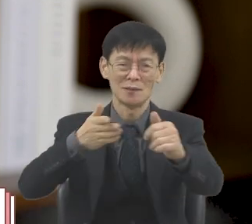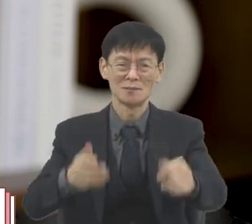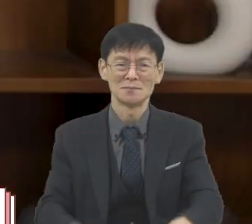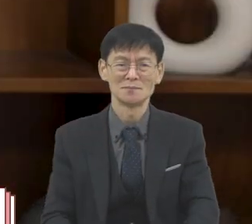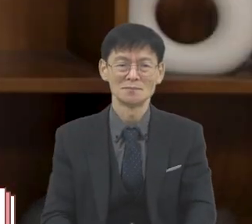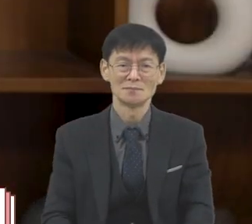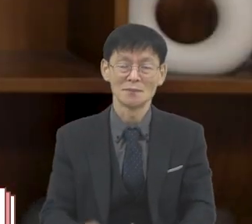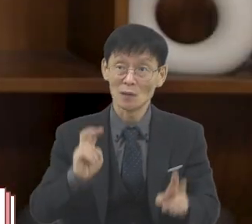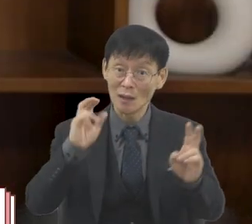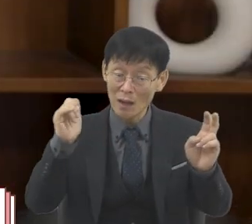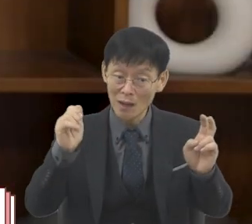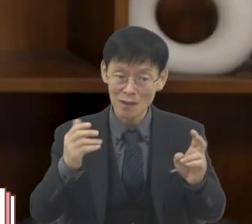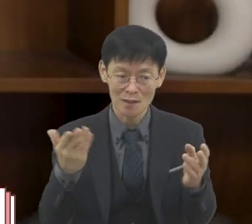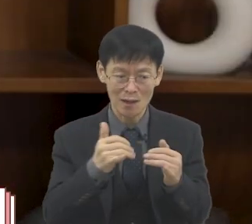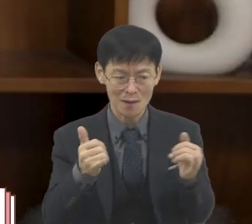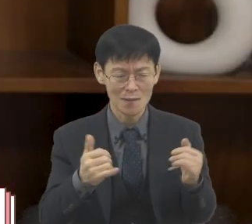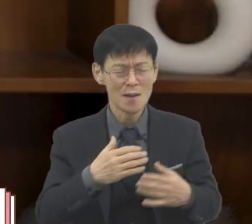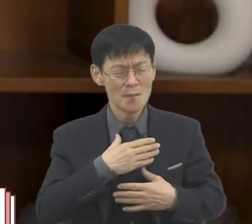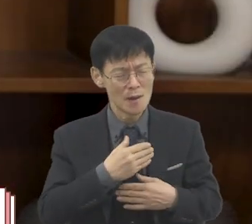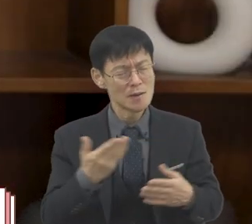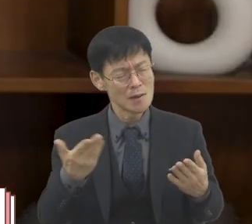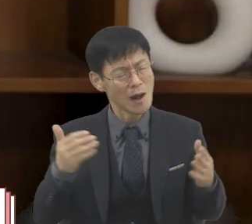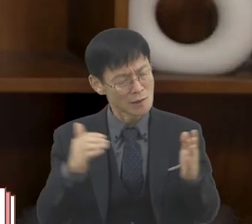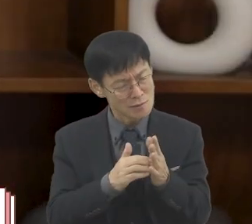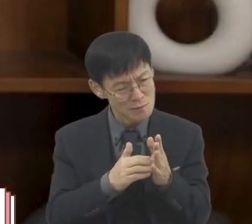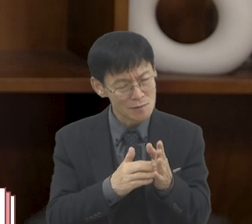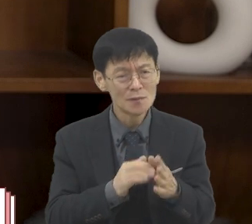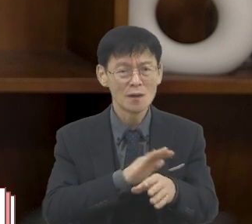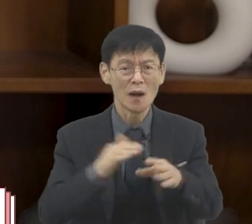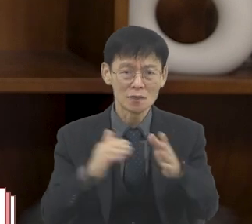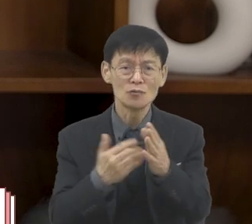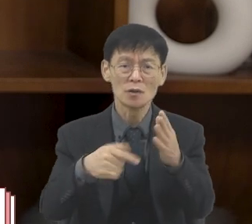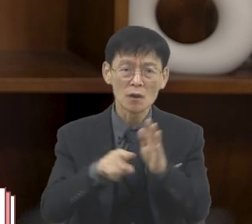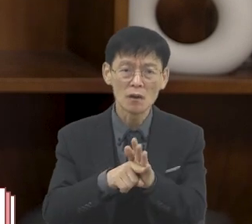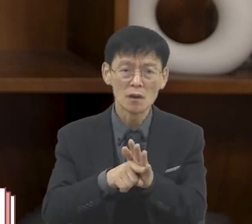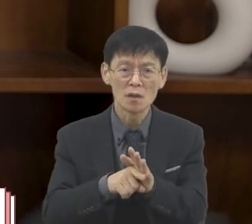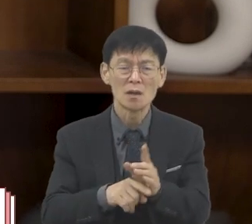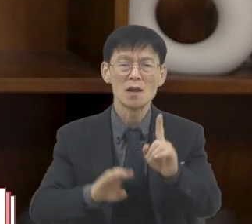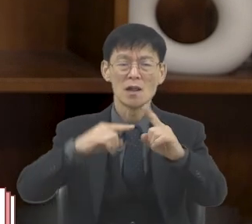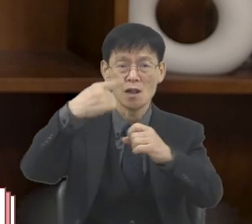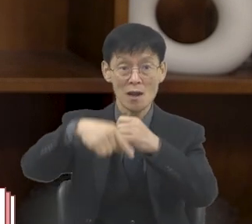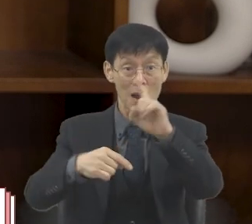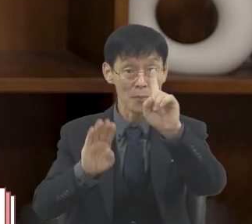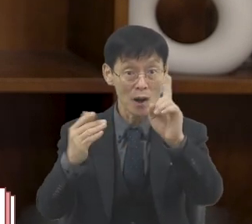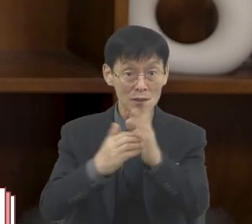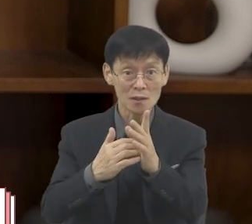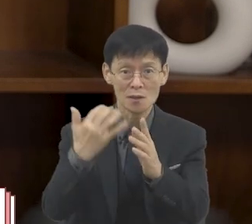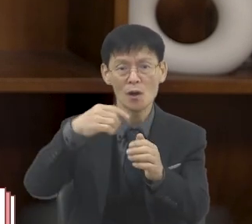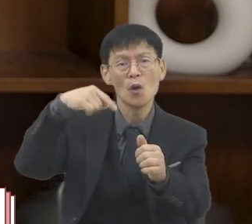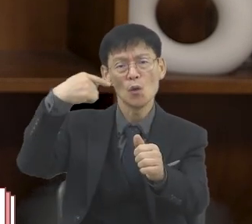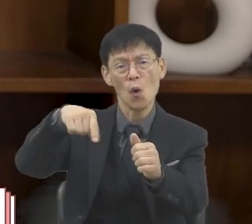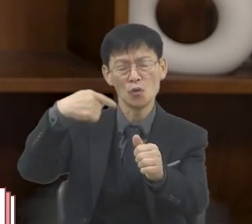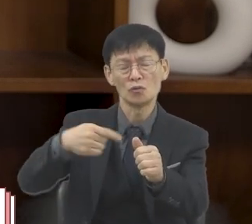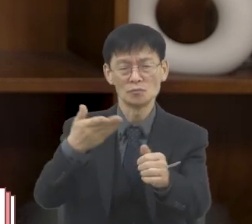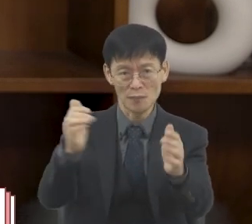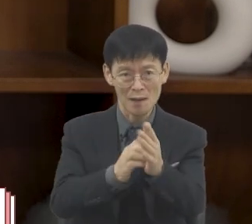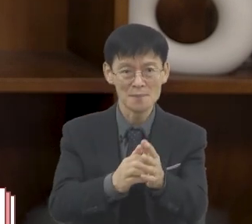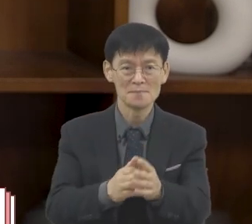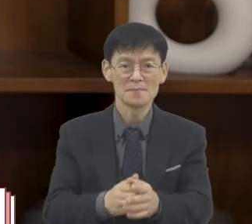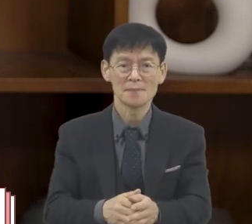되겠죠. 그리고 사업주는 근로자가 안전하게 직장 생활을 할 수 있도록 1년에 한 번 이상 성희롱 예방교육을